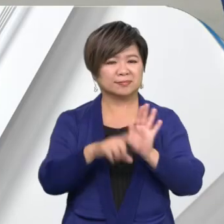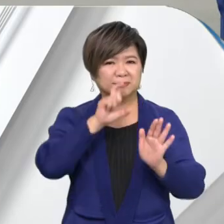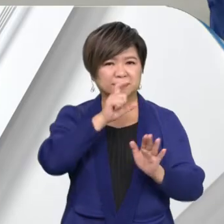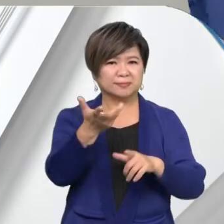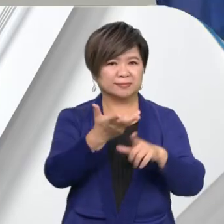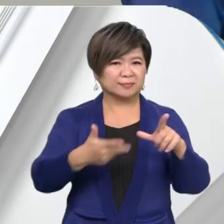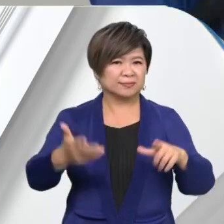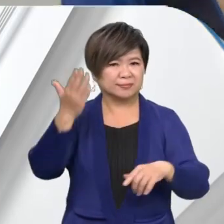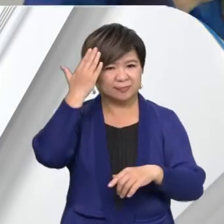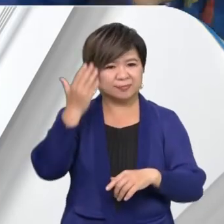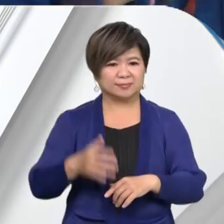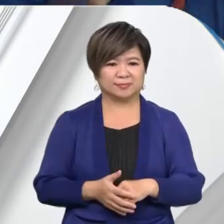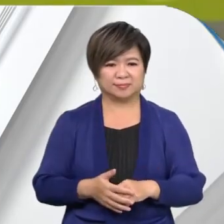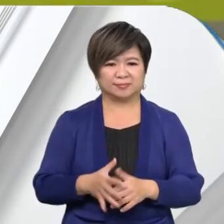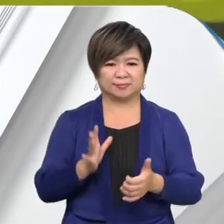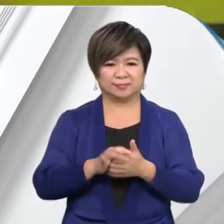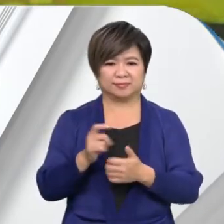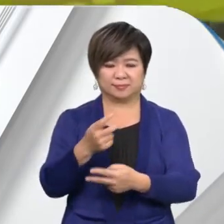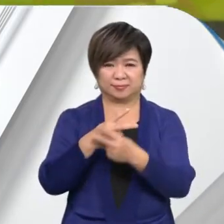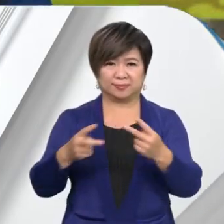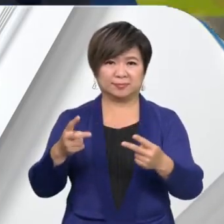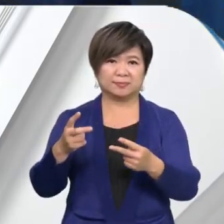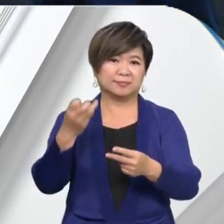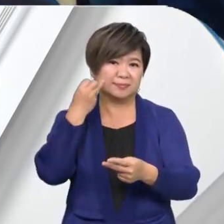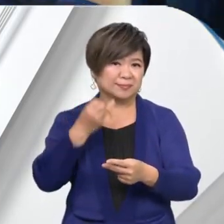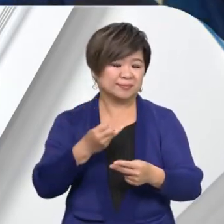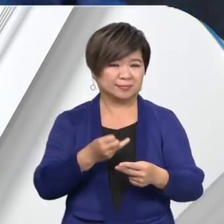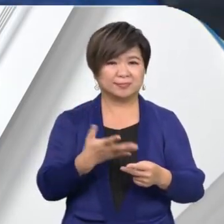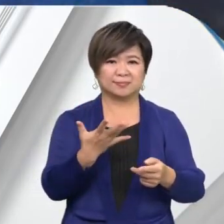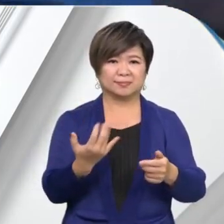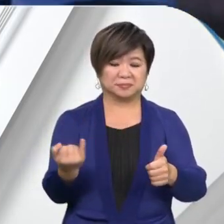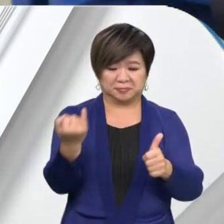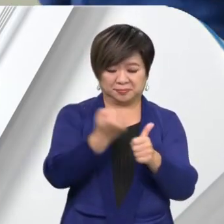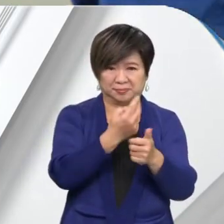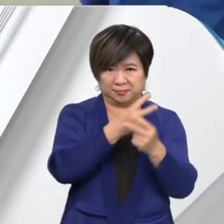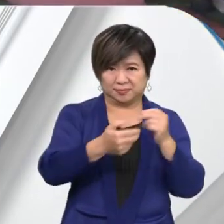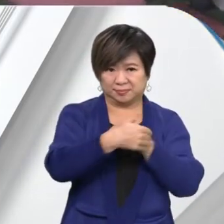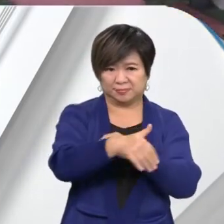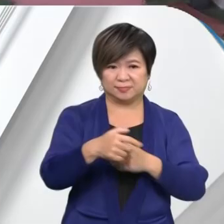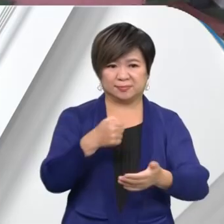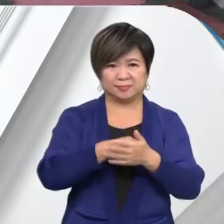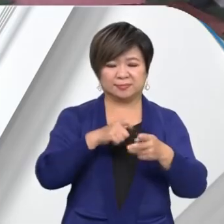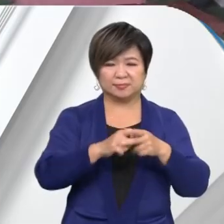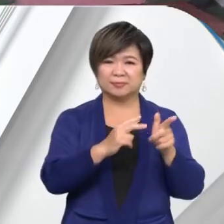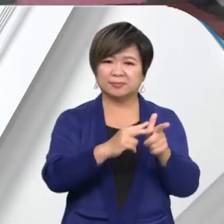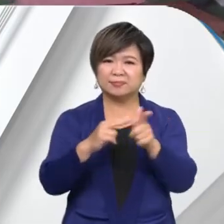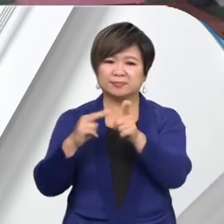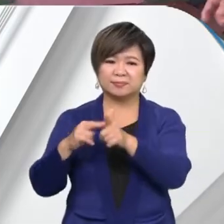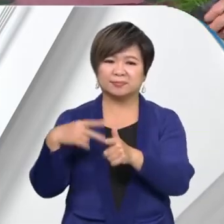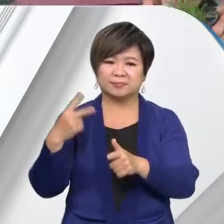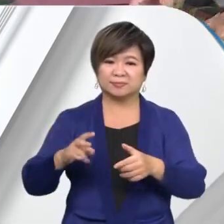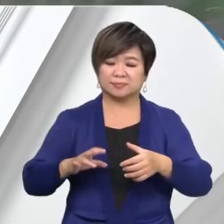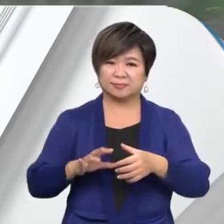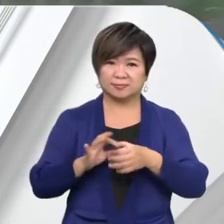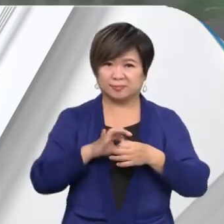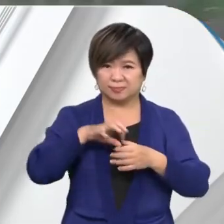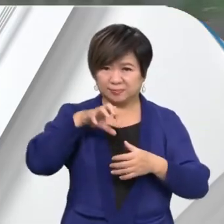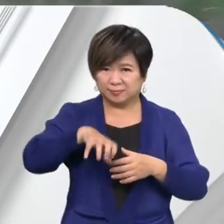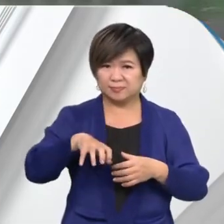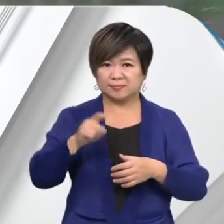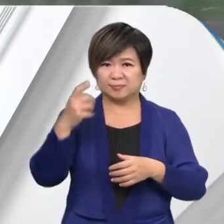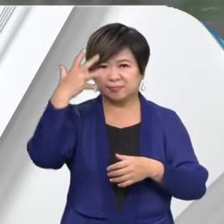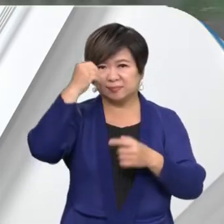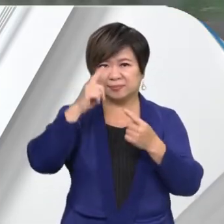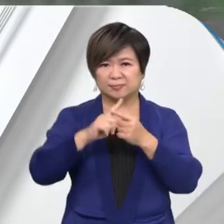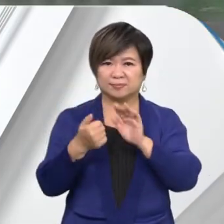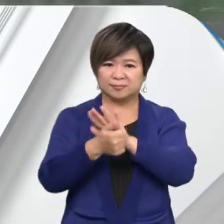要扮演客家妹同客家善侨的沙琪之工，首先探讨庄的由来，然后再由关怀基点的老人家